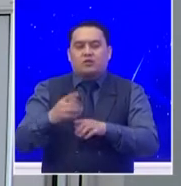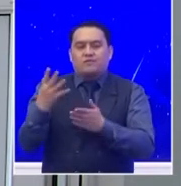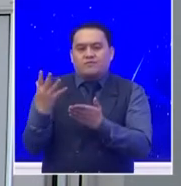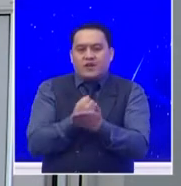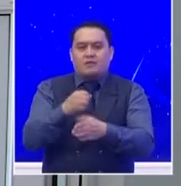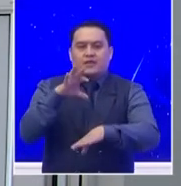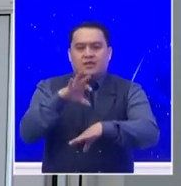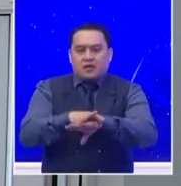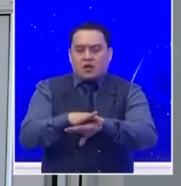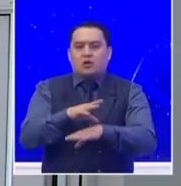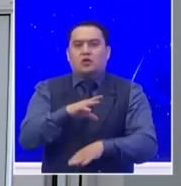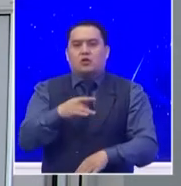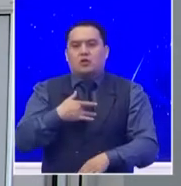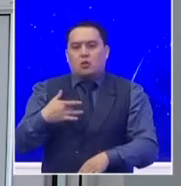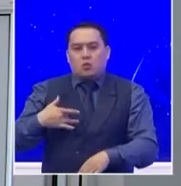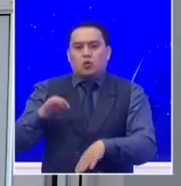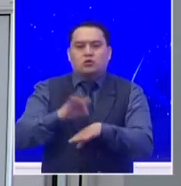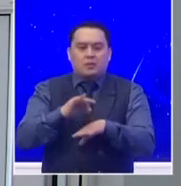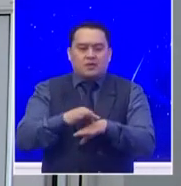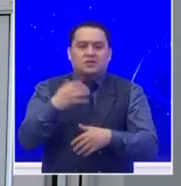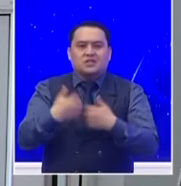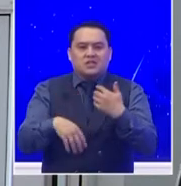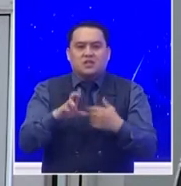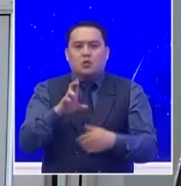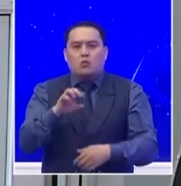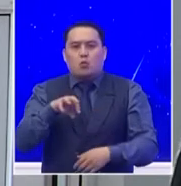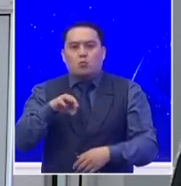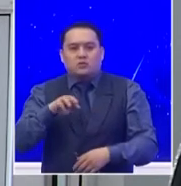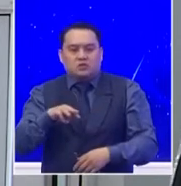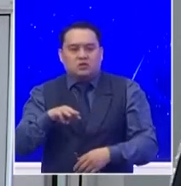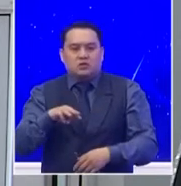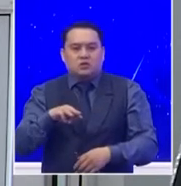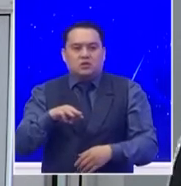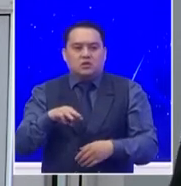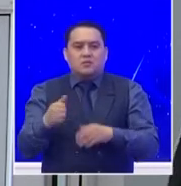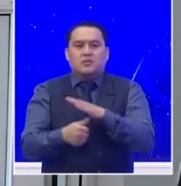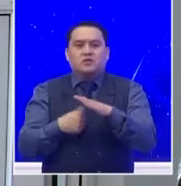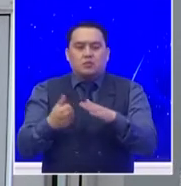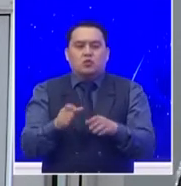таких туберкулезных больных среди бомжей, мы делаем, значит, медицинские